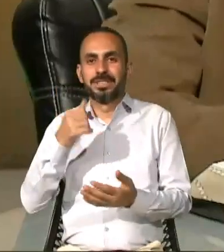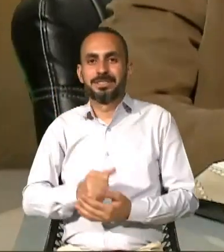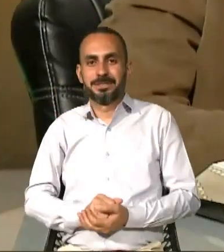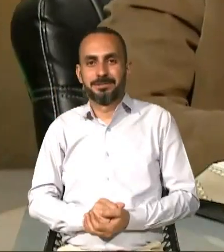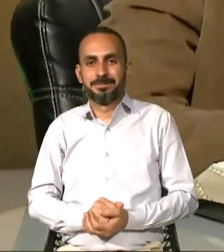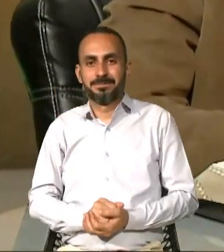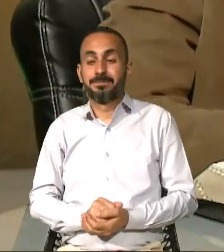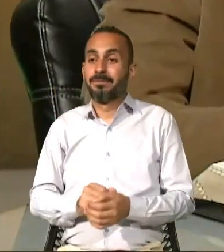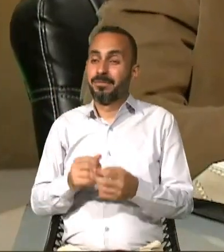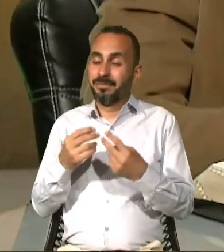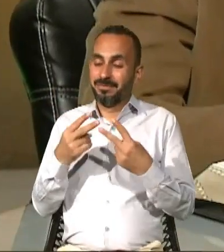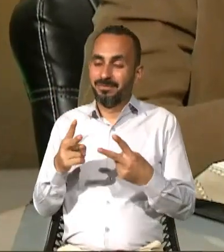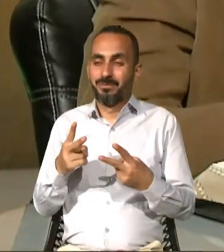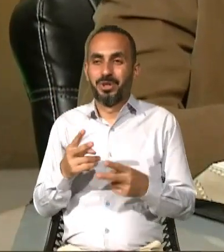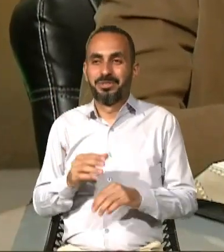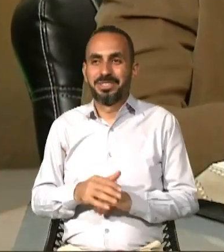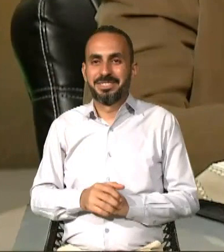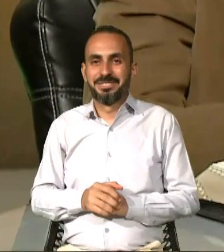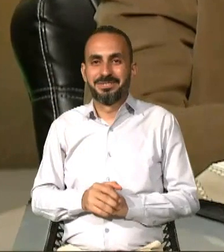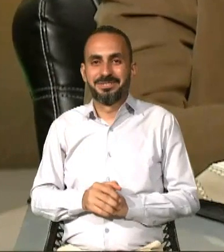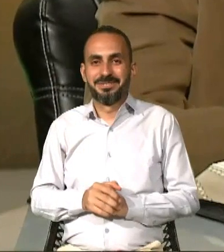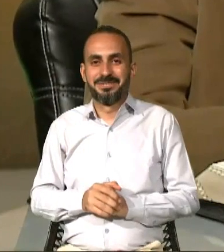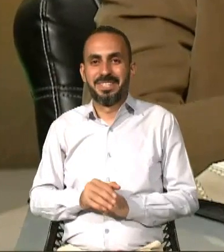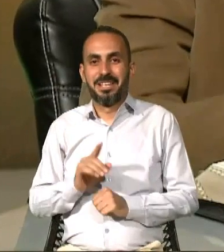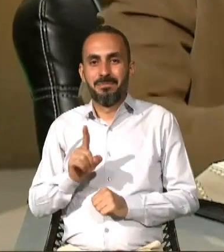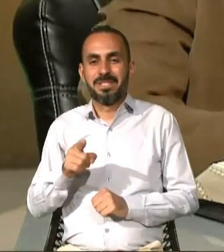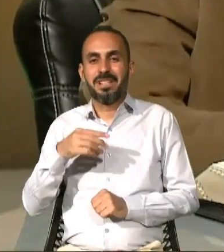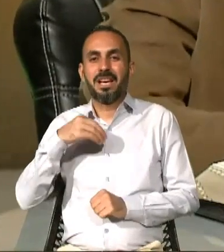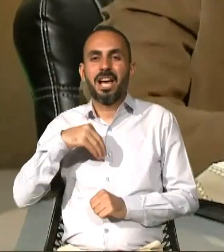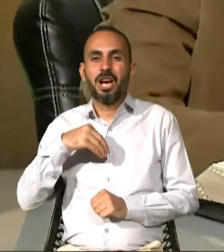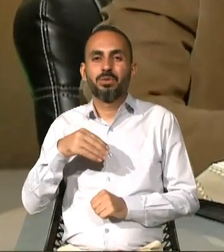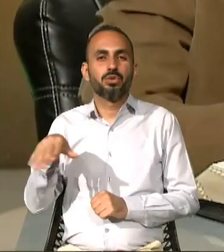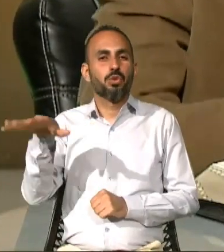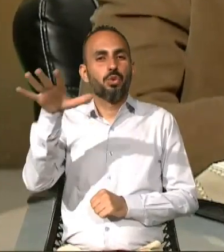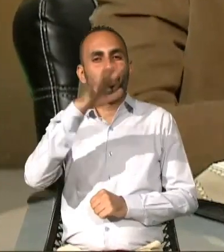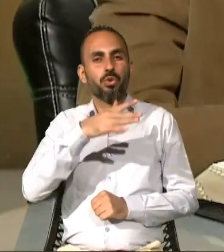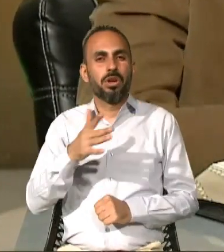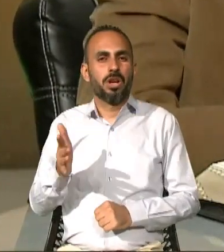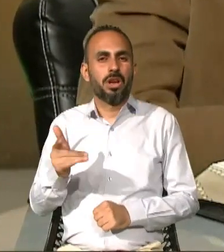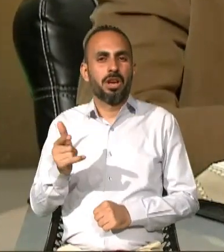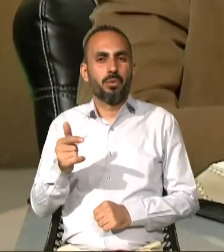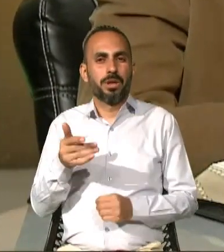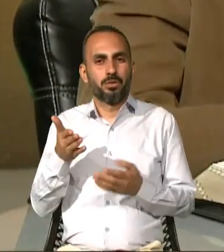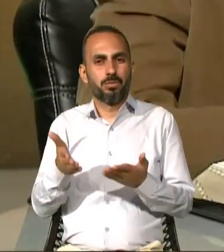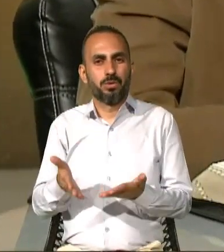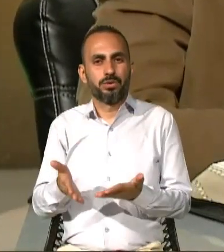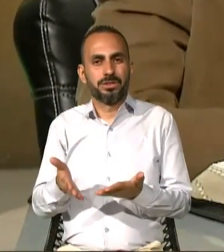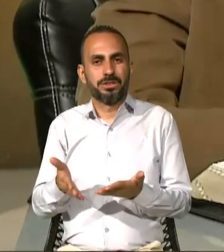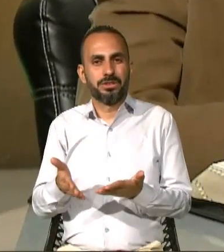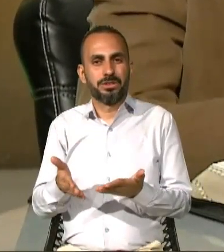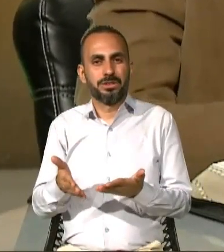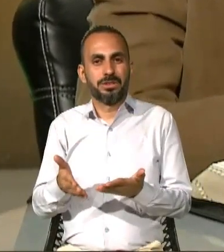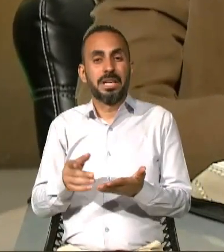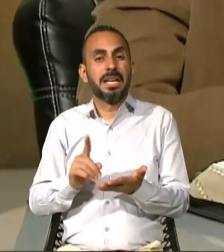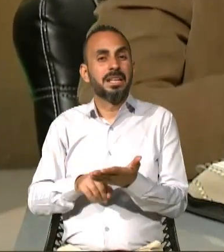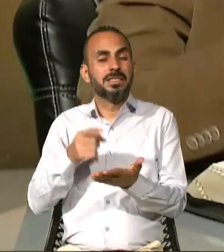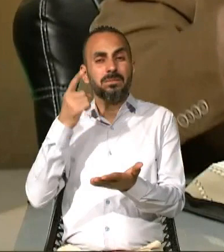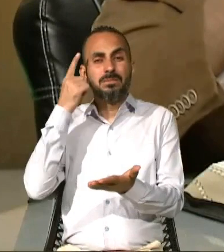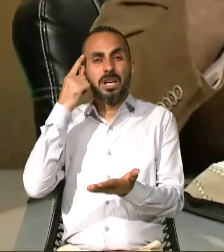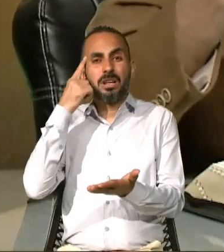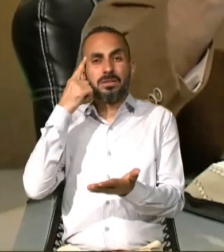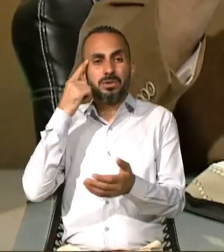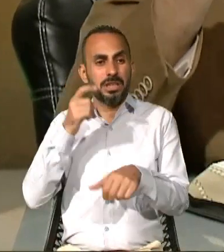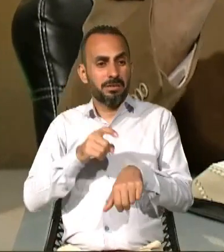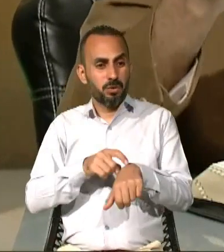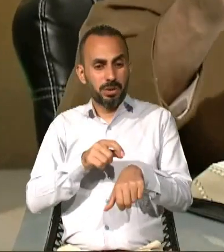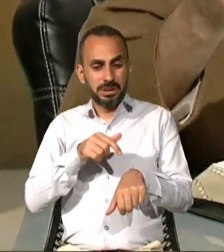قول نفسك فيه. قول اخواتي. لا خالص، بص الكاميرا بتاعتك. عايز اخواتي فيه. اللي موجودين علشان يعرفوا ان احنا في الوقت ده مش جايين